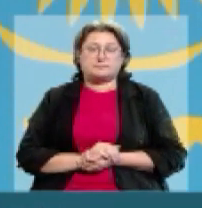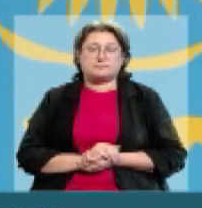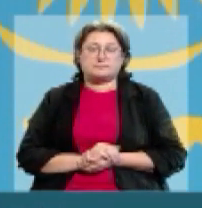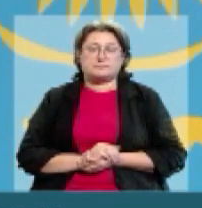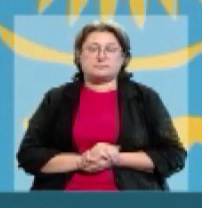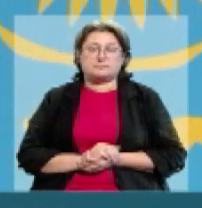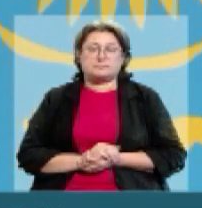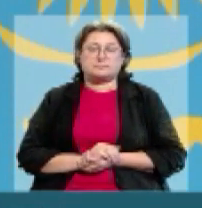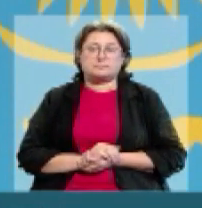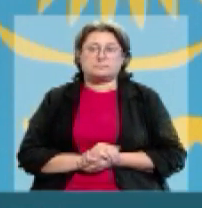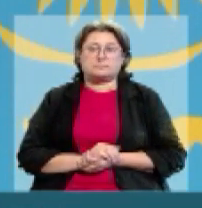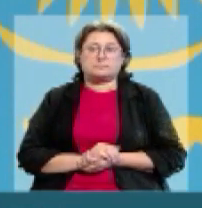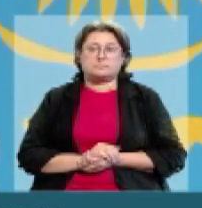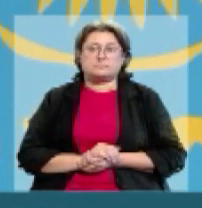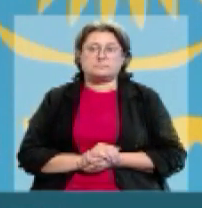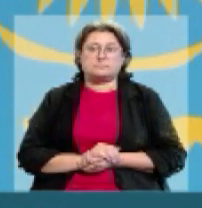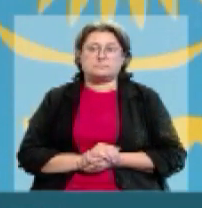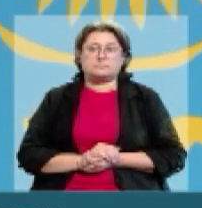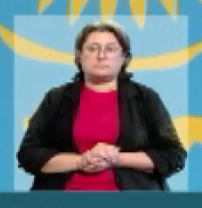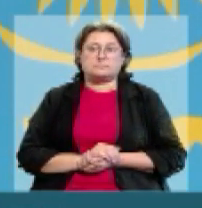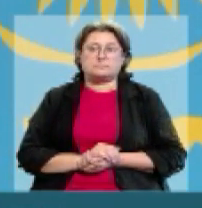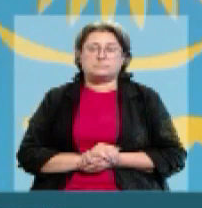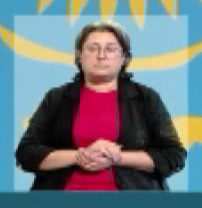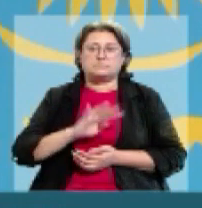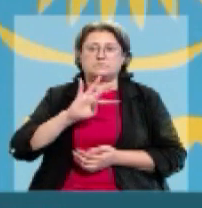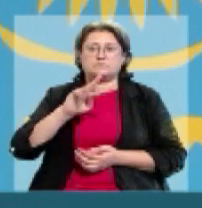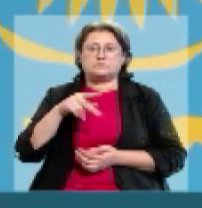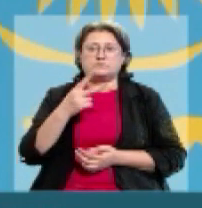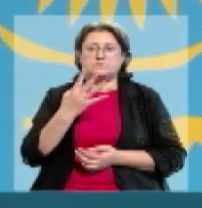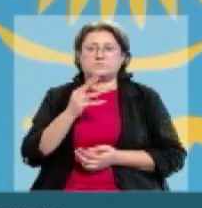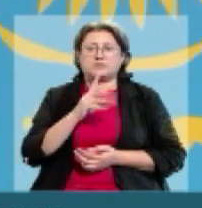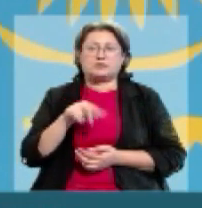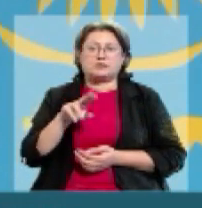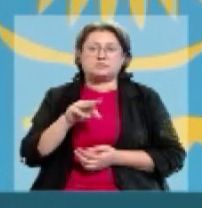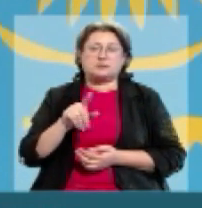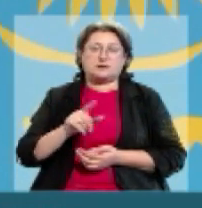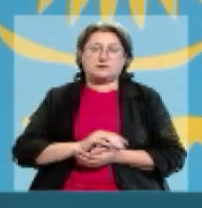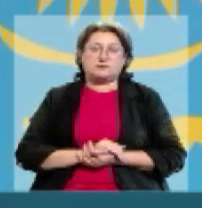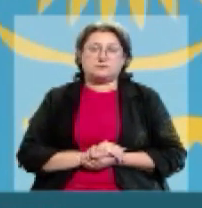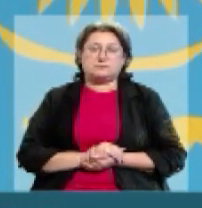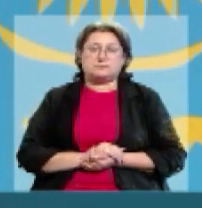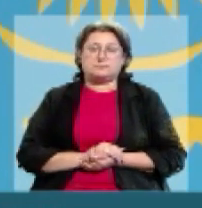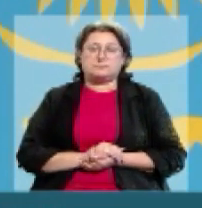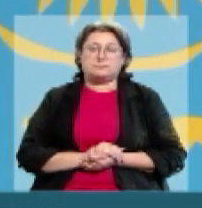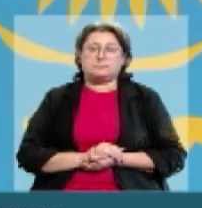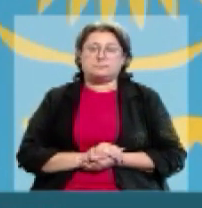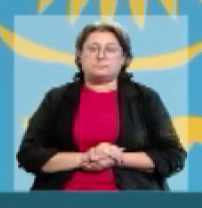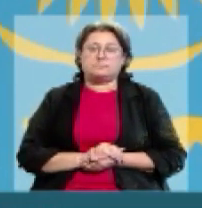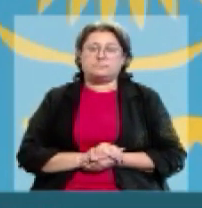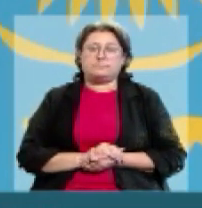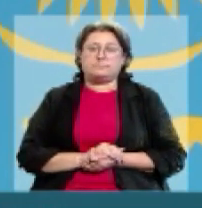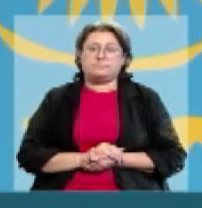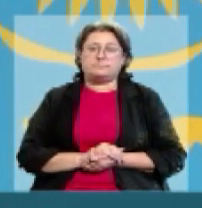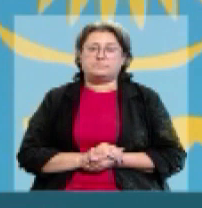зертханалары сияқты әртүрлі мына заманауи осындай әдістемелер, заманауи құралдар бар, оқу жабдықтары, құралдары.